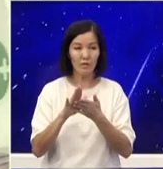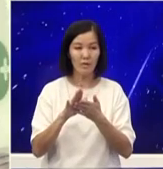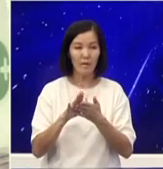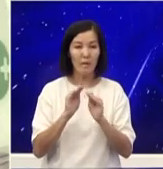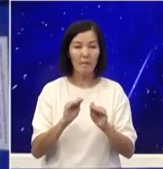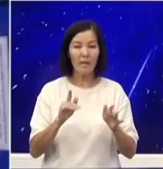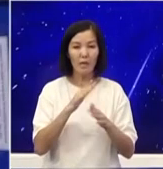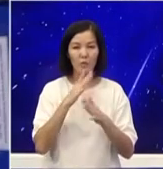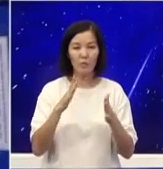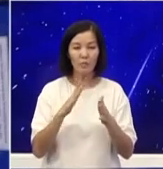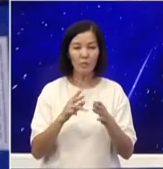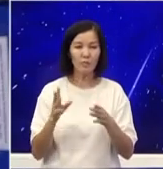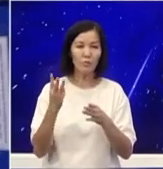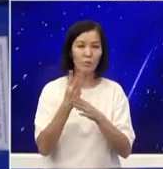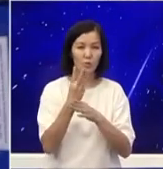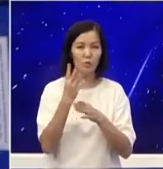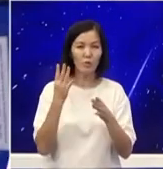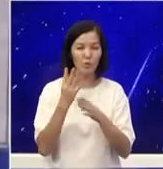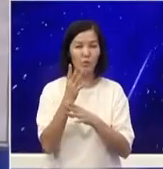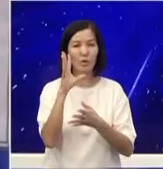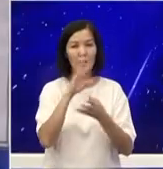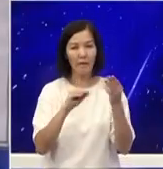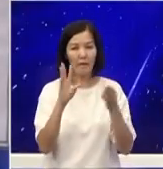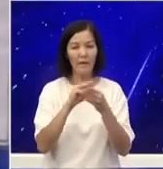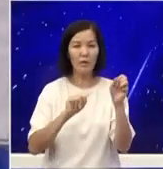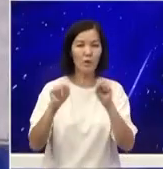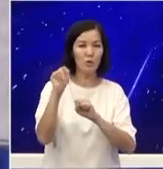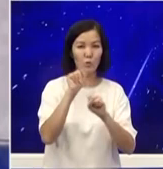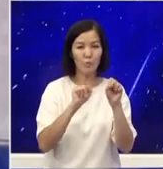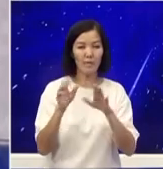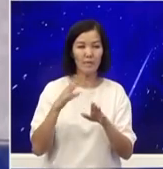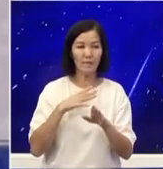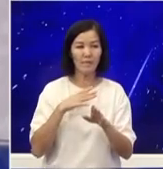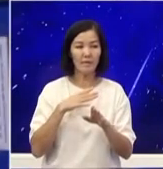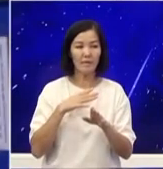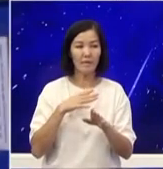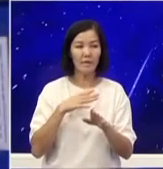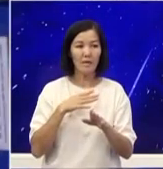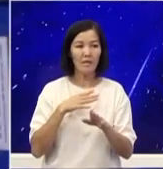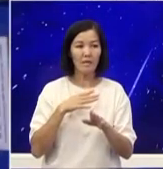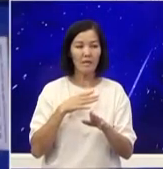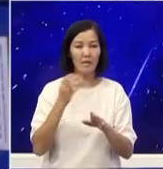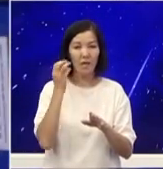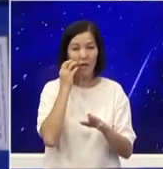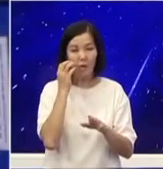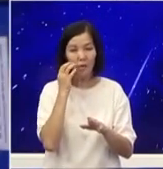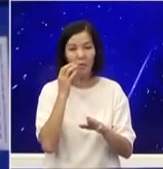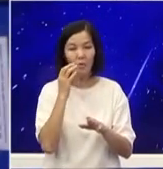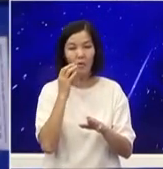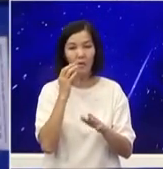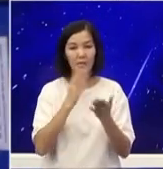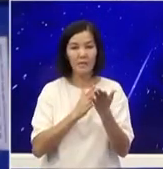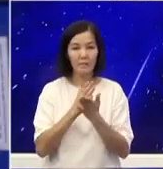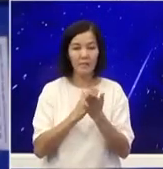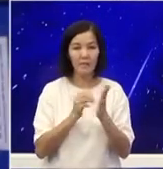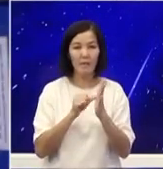жерлері 3 рет дезинфекцияланады. Аяғы ауыр қызметкерлер жұмысқа шектетілді, және 65 жастан жоғары